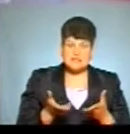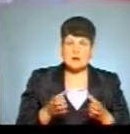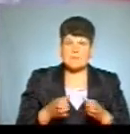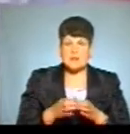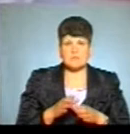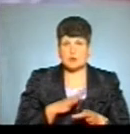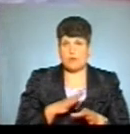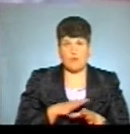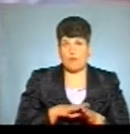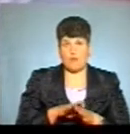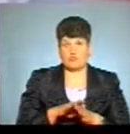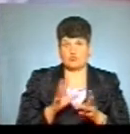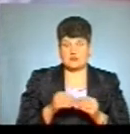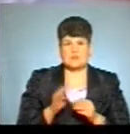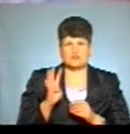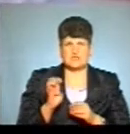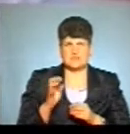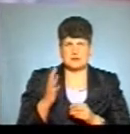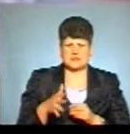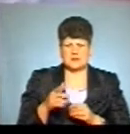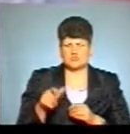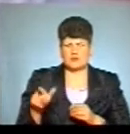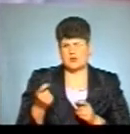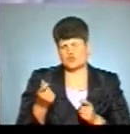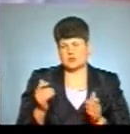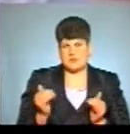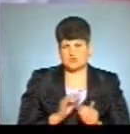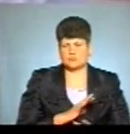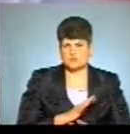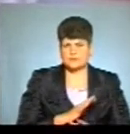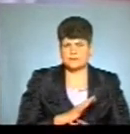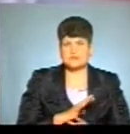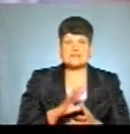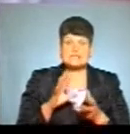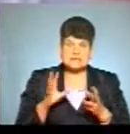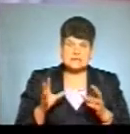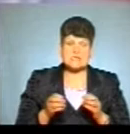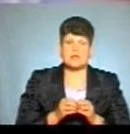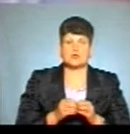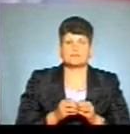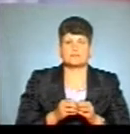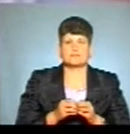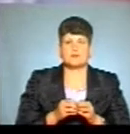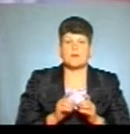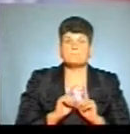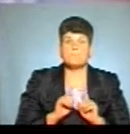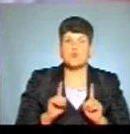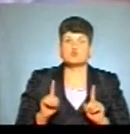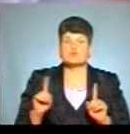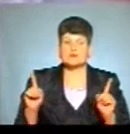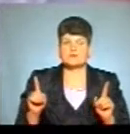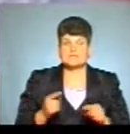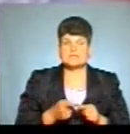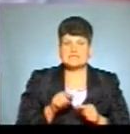не в конституційному складі, не в 450 чоловік, а трошки менше. Загалом, про особливості